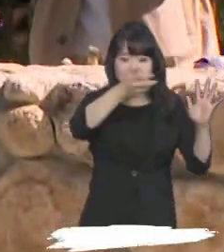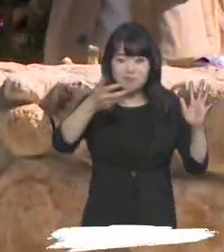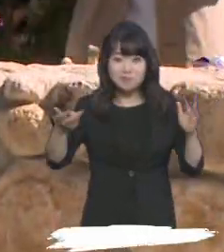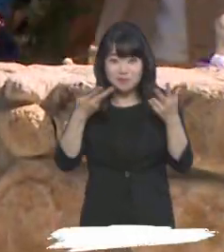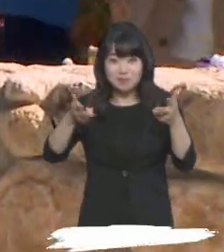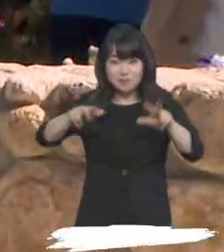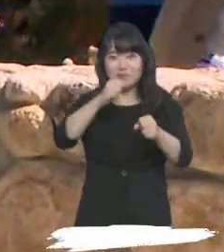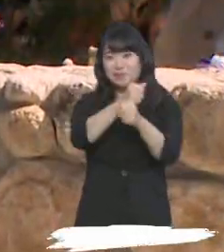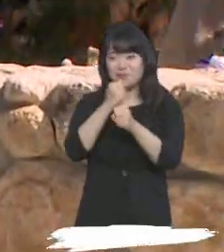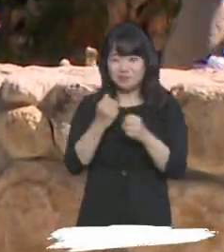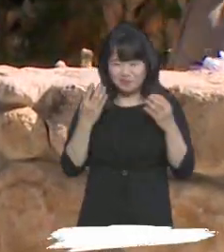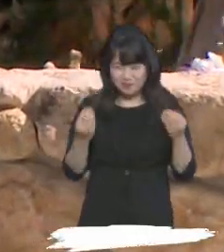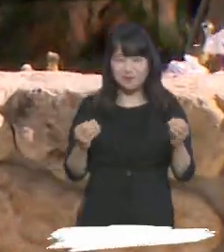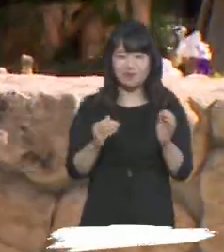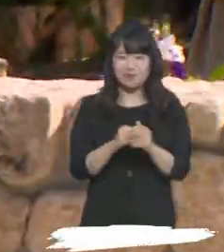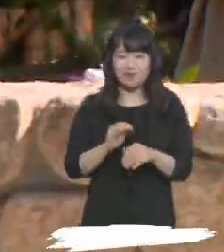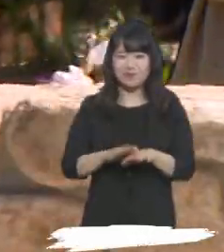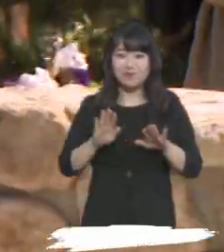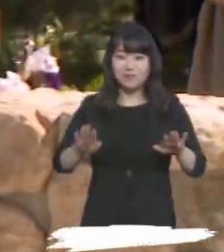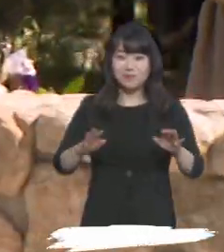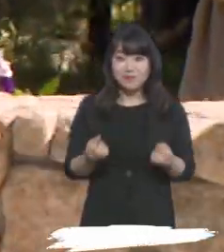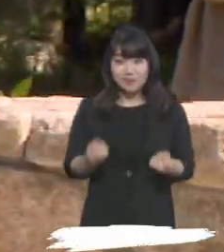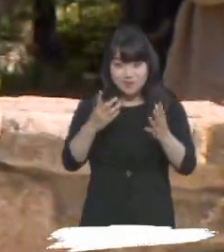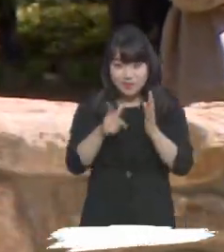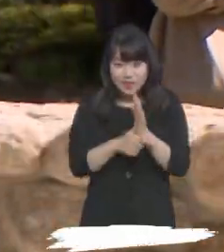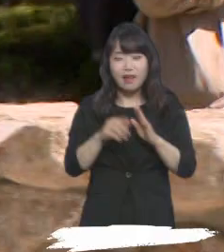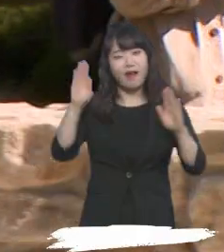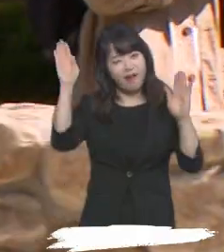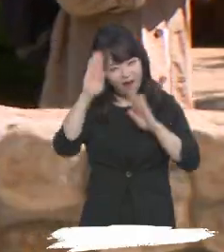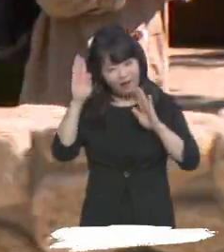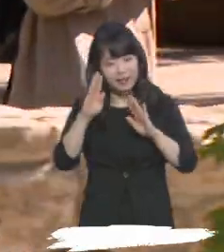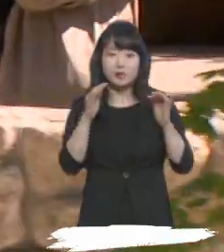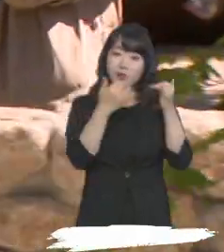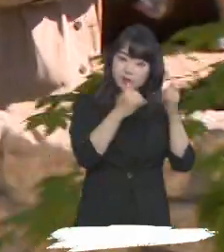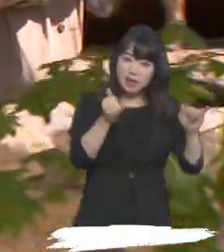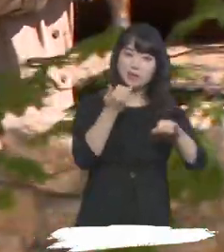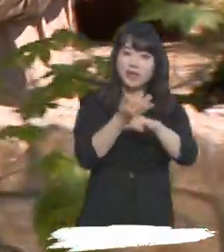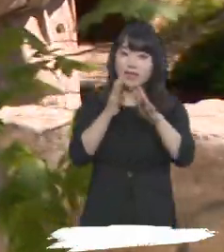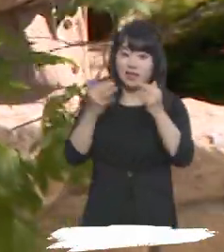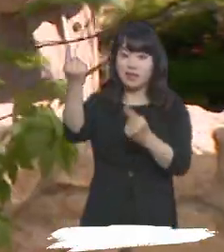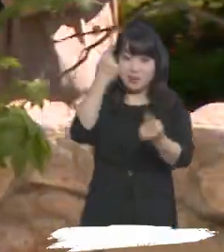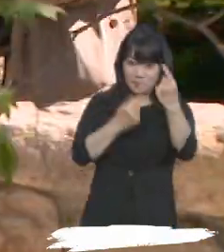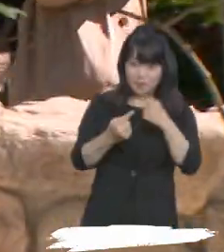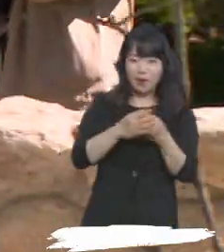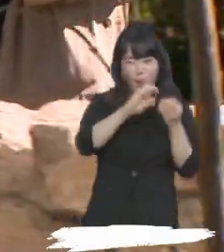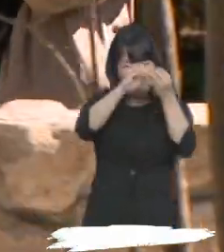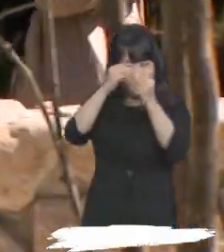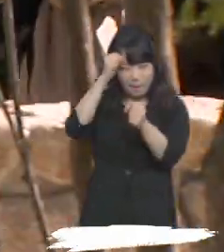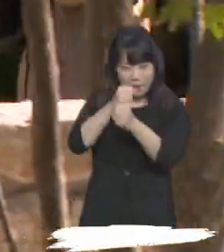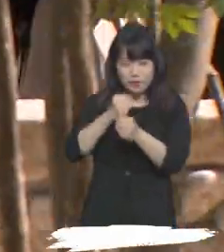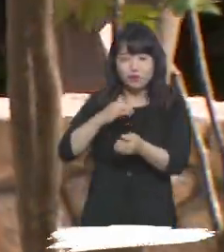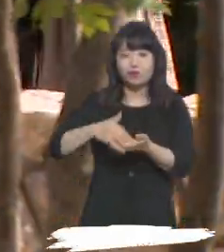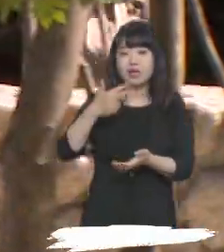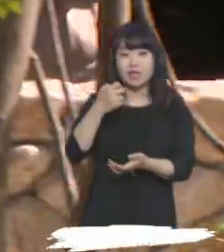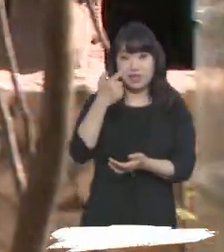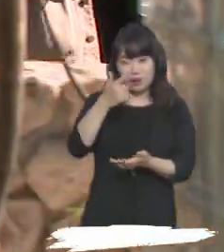정원이 마련됐습니다. 이번 박람회에서는 학생과 시민, 외국인이 가꾼 76개의 다양한 정원도